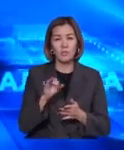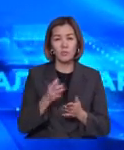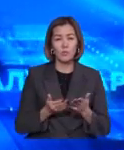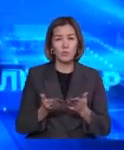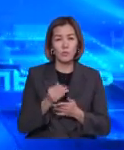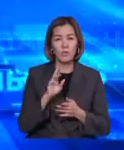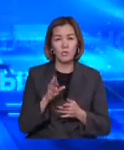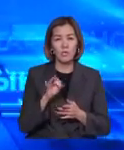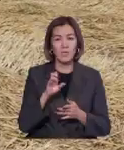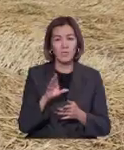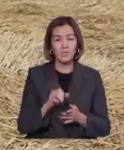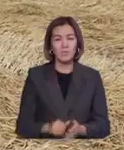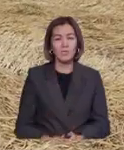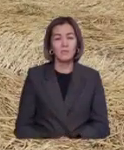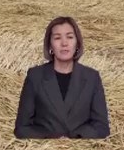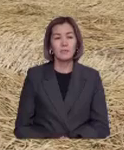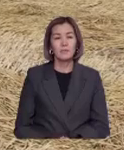тонн урожая.